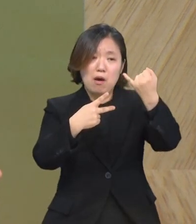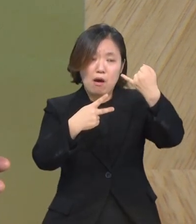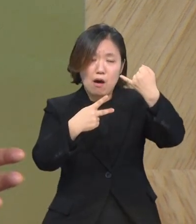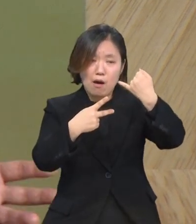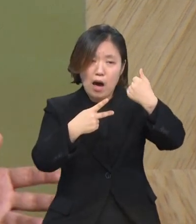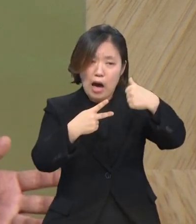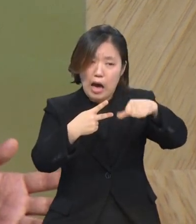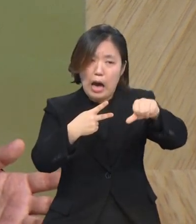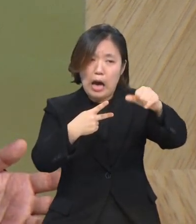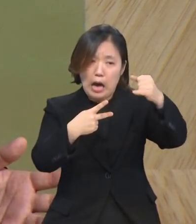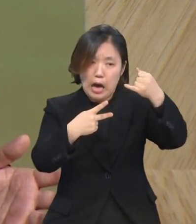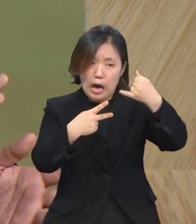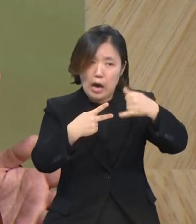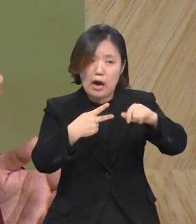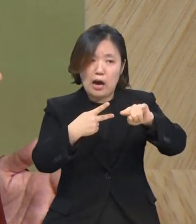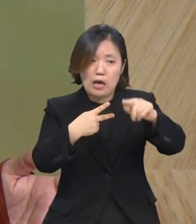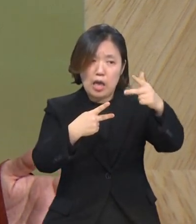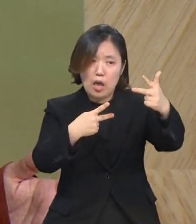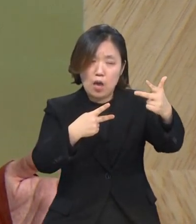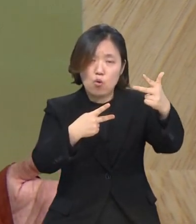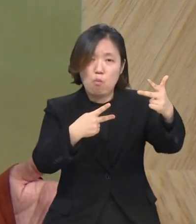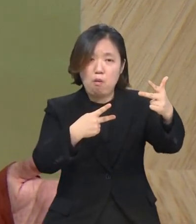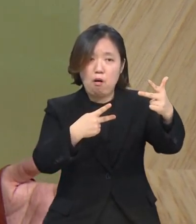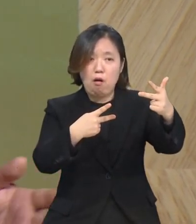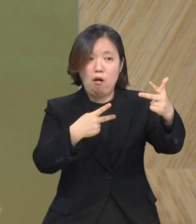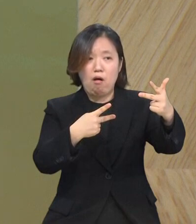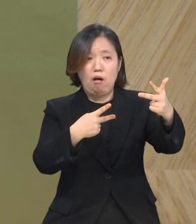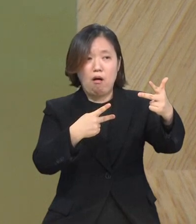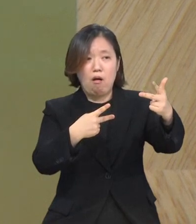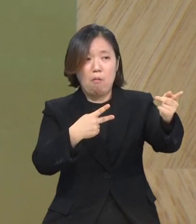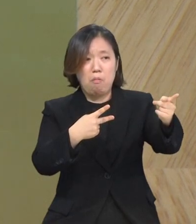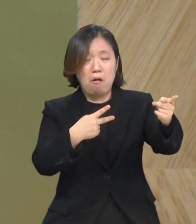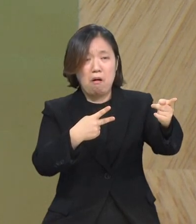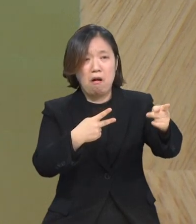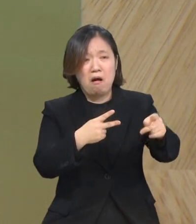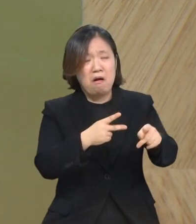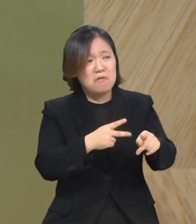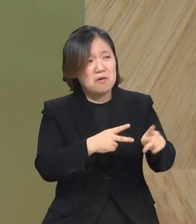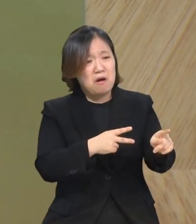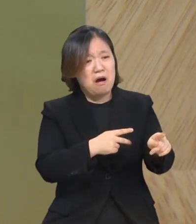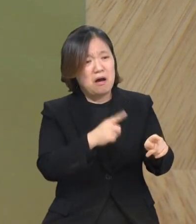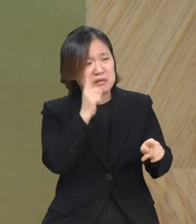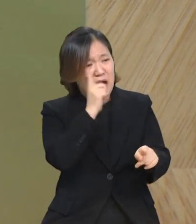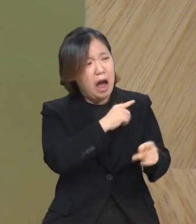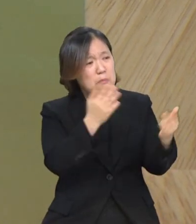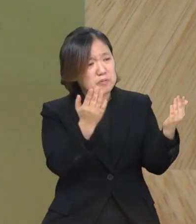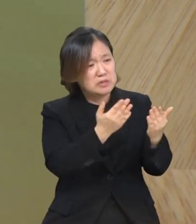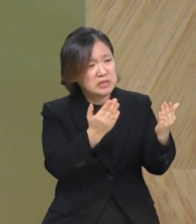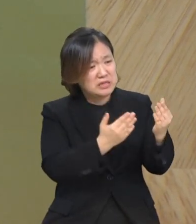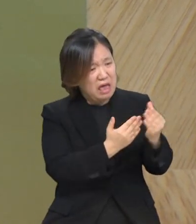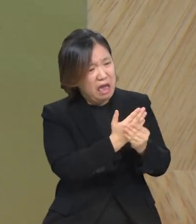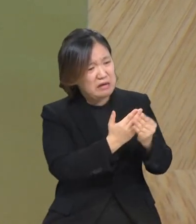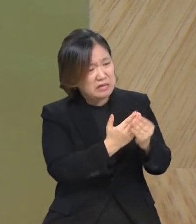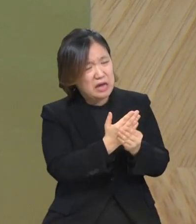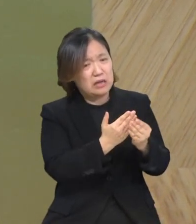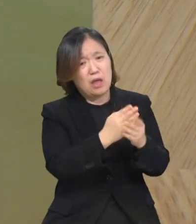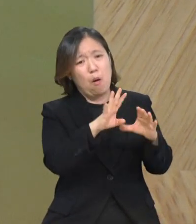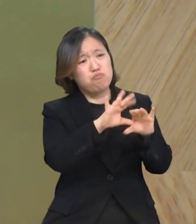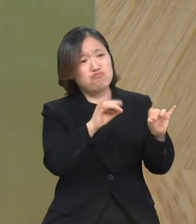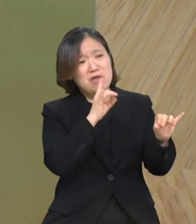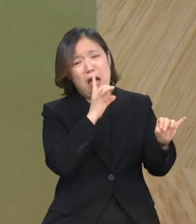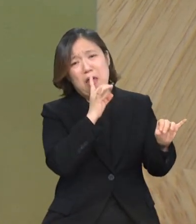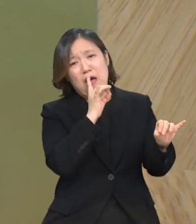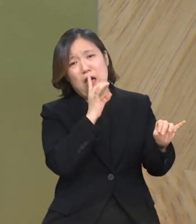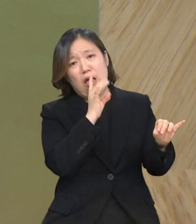그 일곱 남매가 다 집안일에 제대로 풀린 집에 별로 없을 정도로 그냥 남매들이 고생을